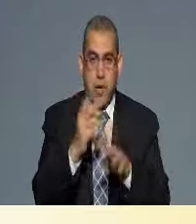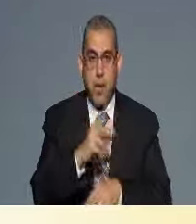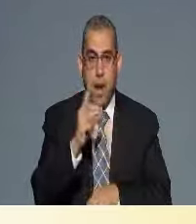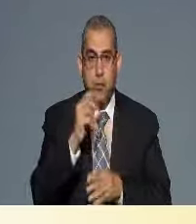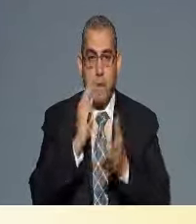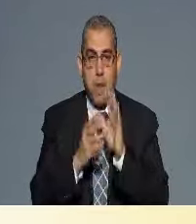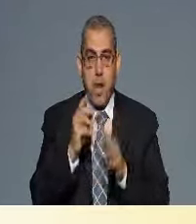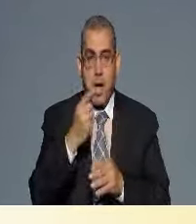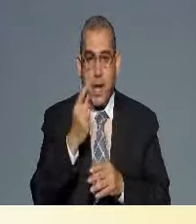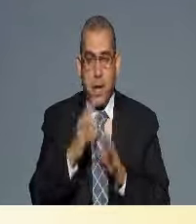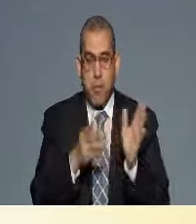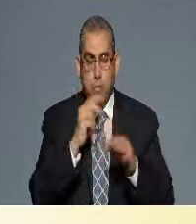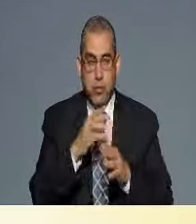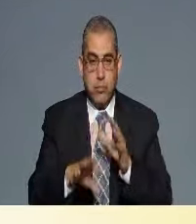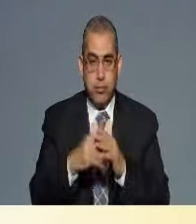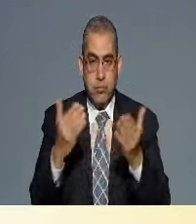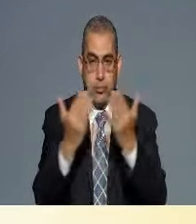25 مليار جنيه، بنتكلم على احلال واردات